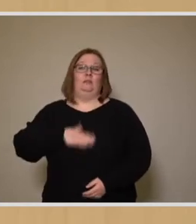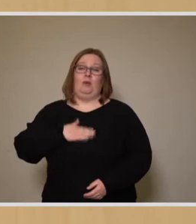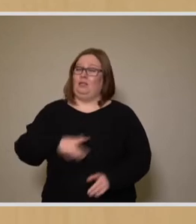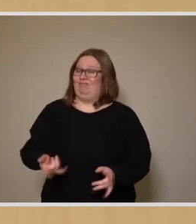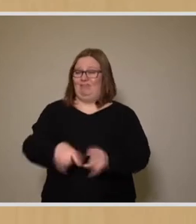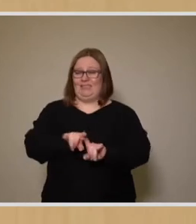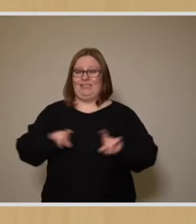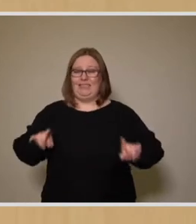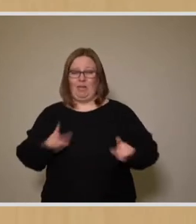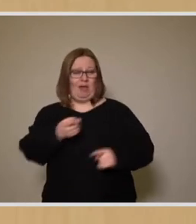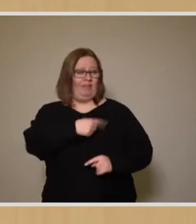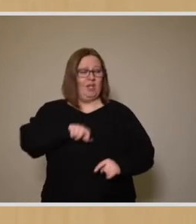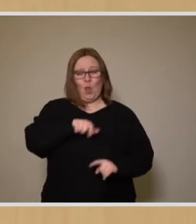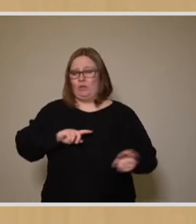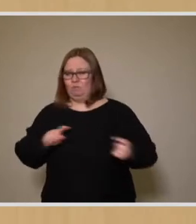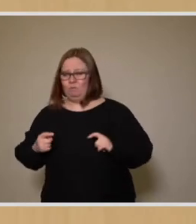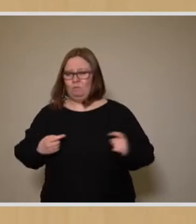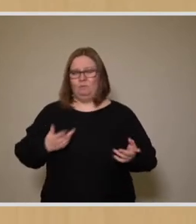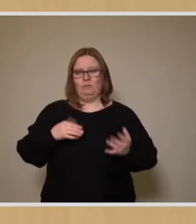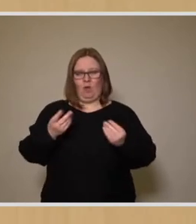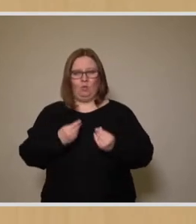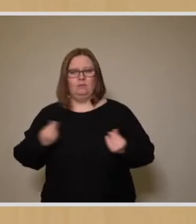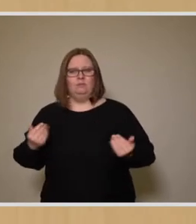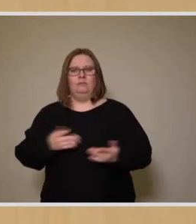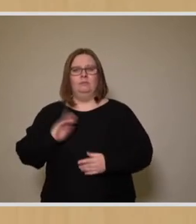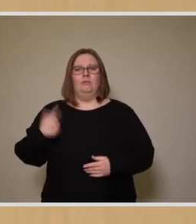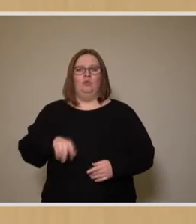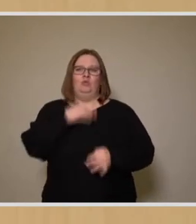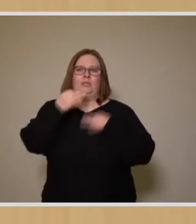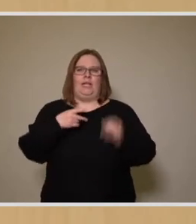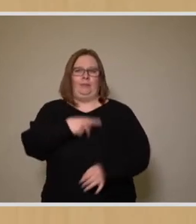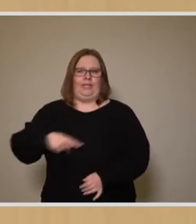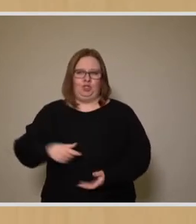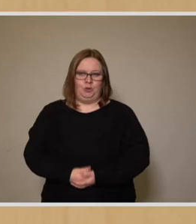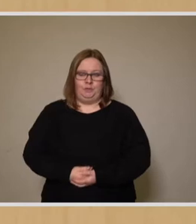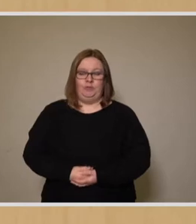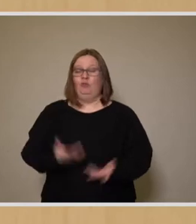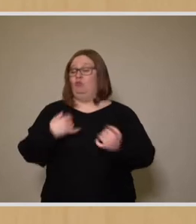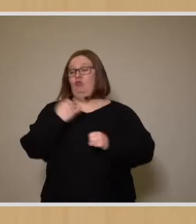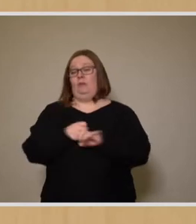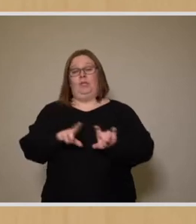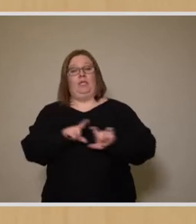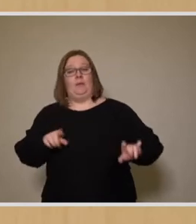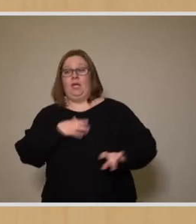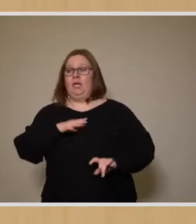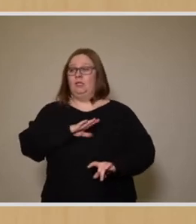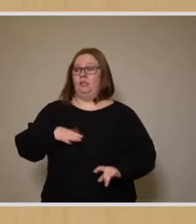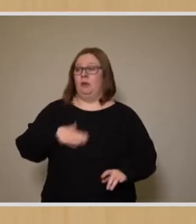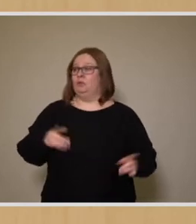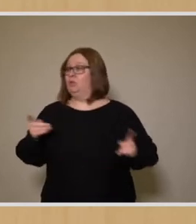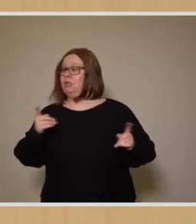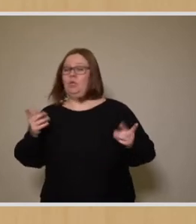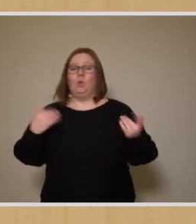Thema, was die Leute umtreibt, insbesondere natürlich in Pieschen. Wo immer man das Thema Sachsenbad anspricht, hört